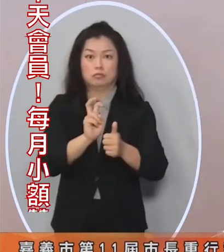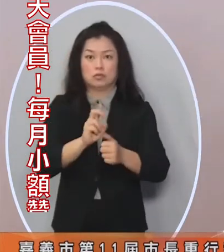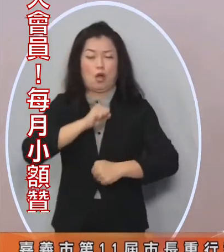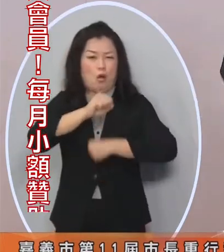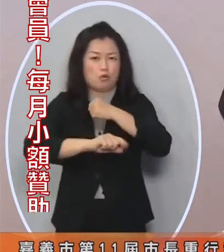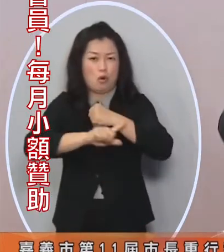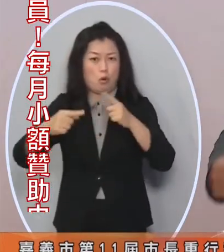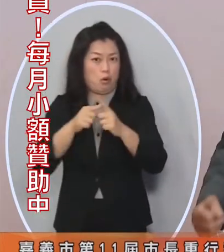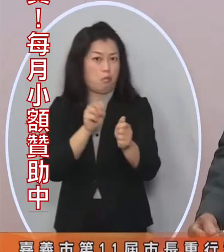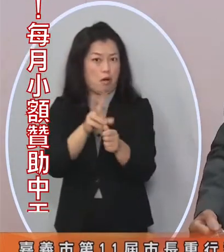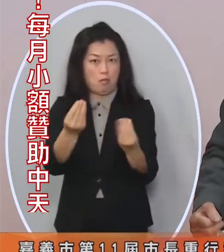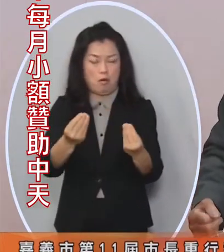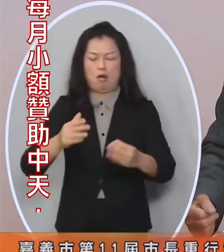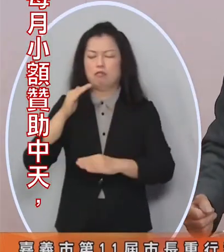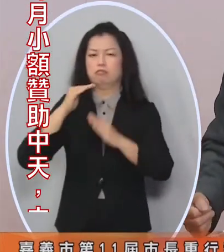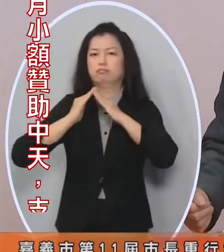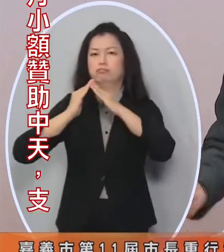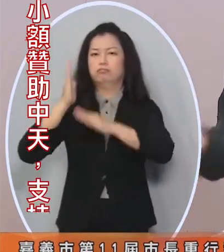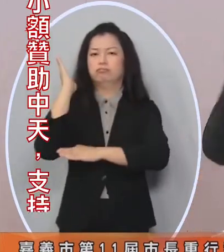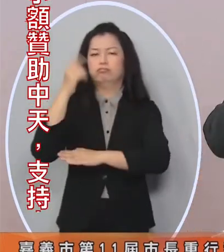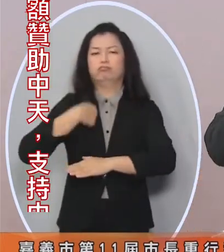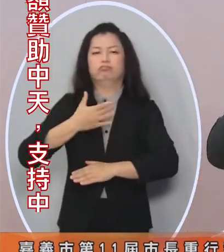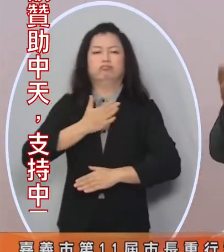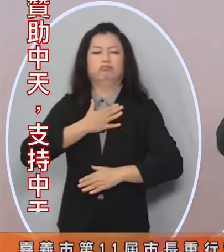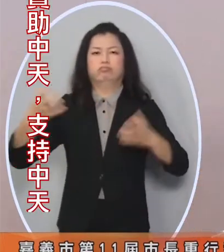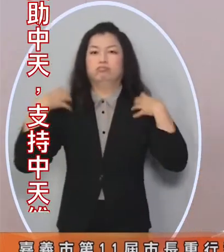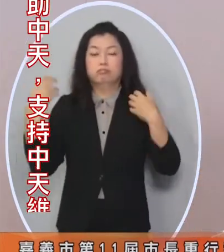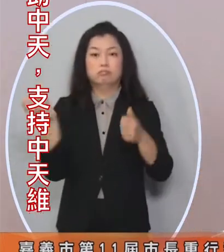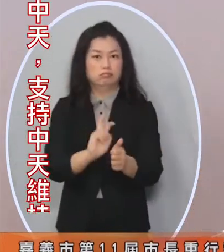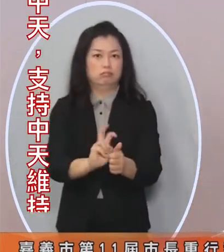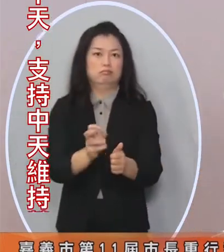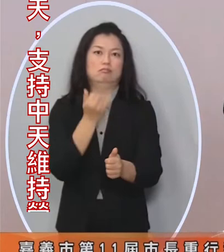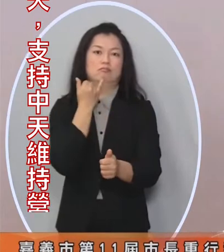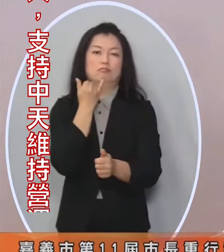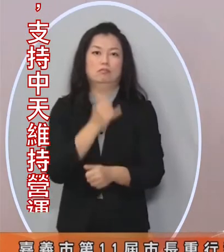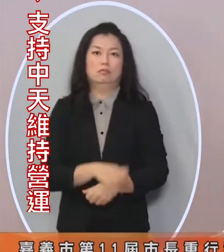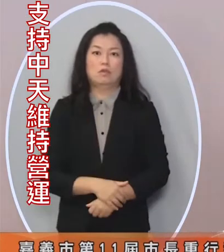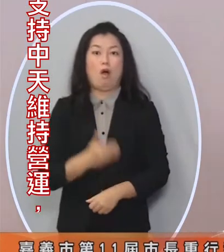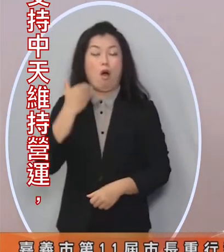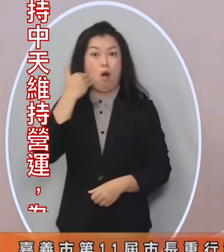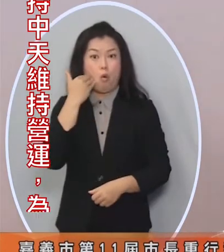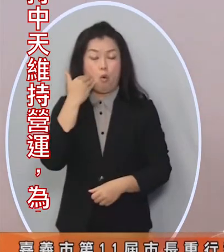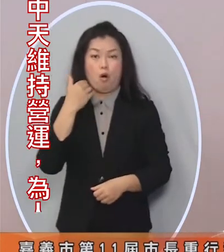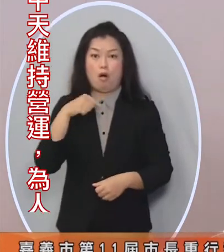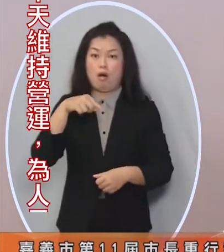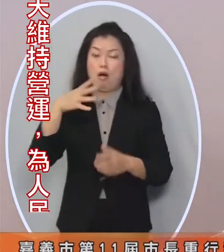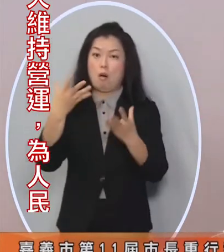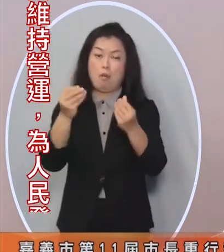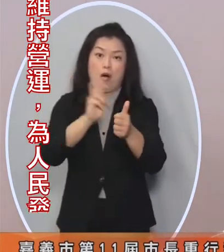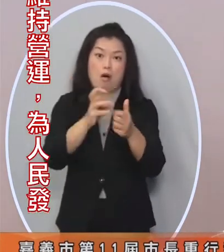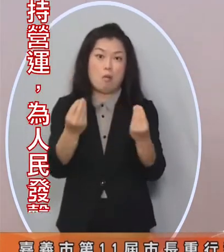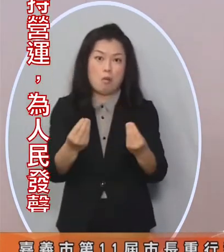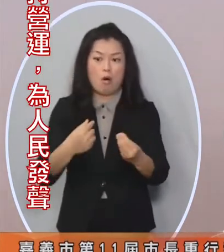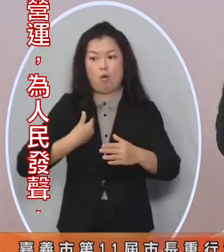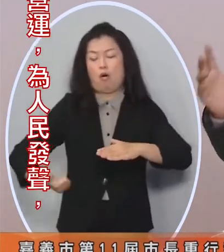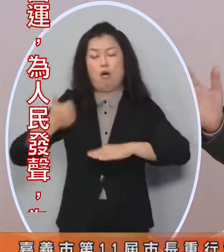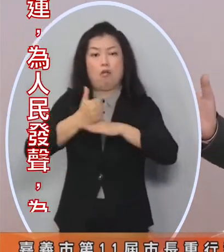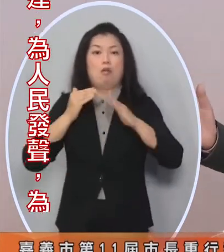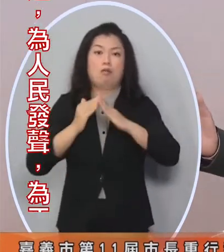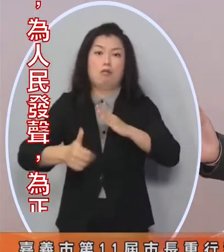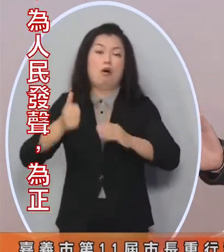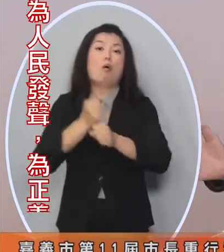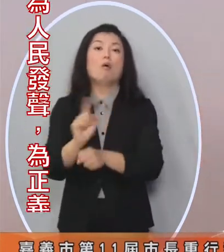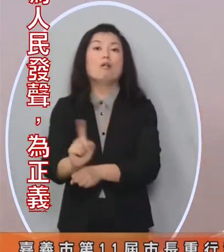市政府去。这拢个市长来讲，按、无做市长要创啥？你就是要救